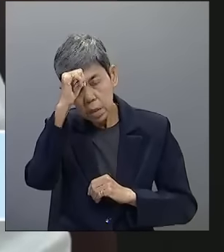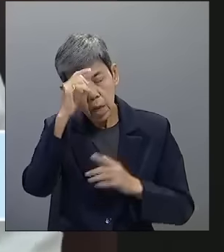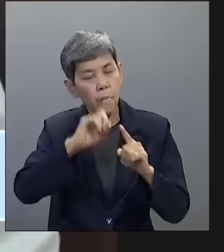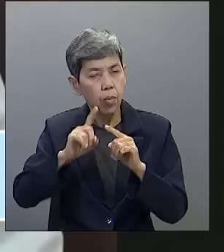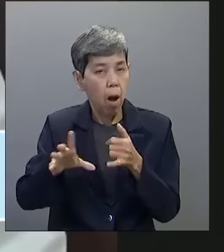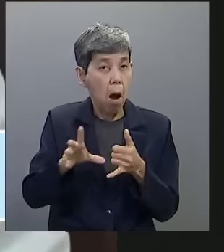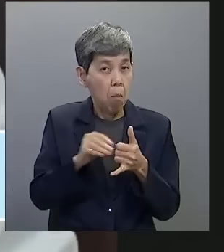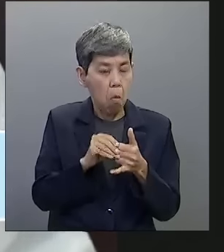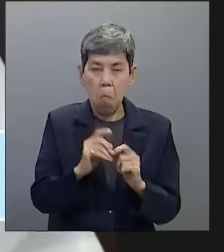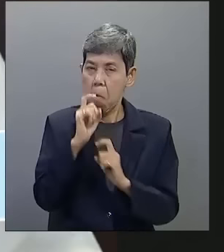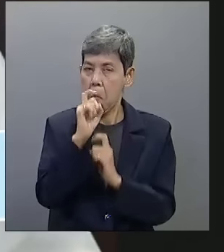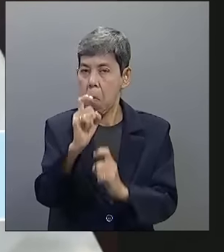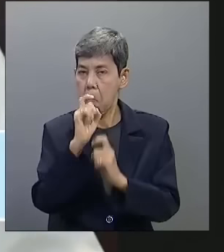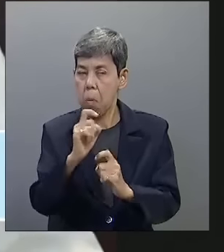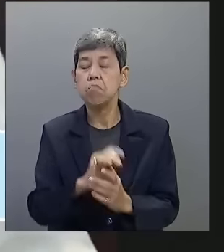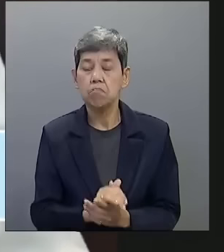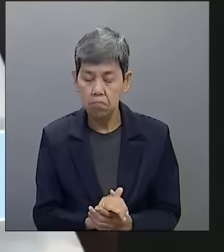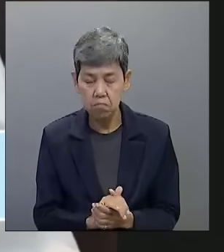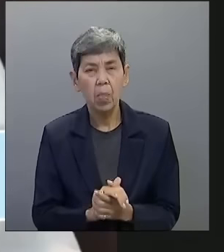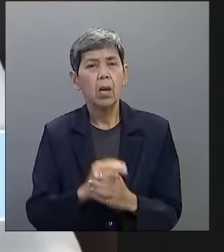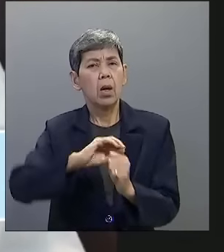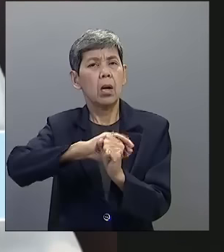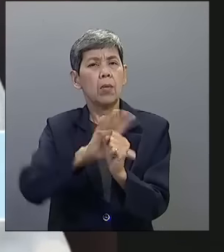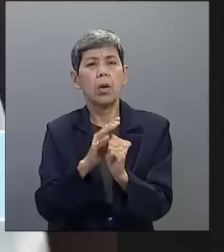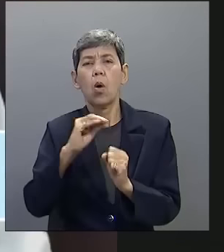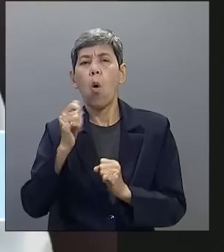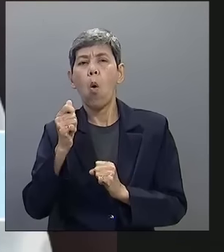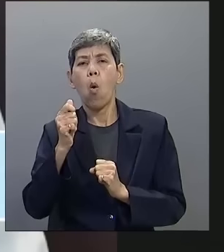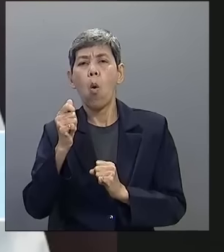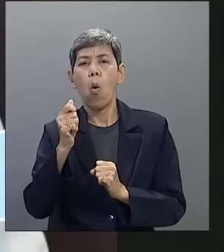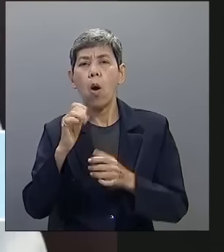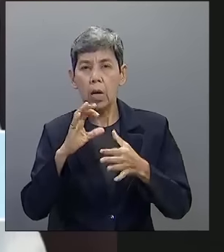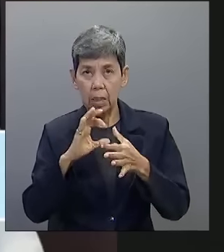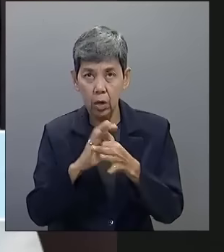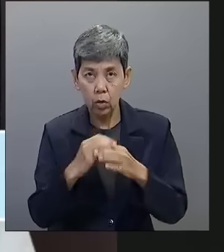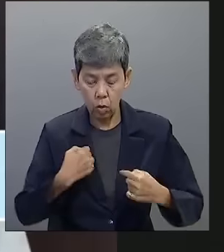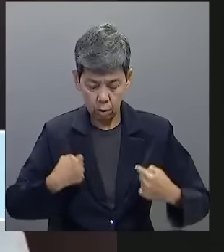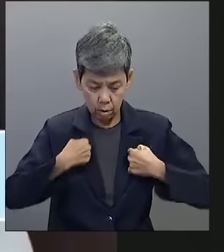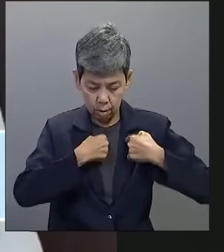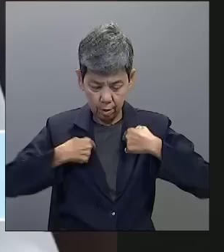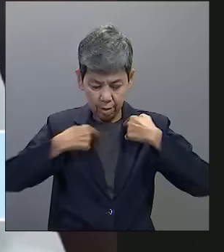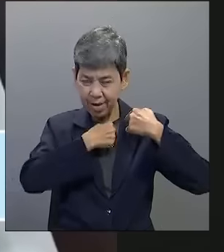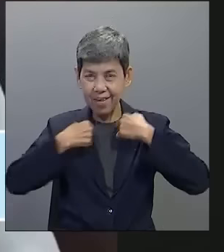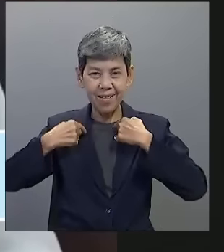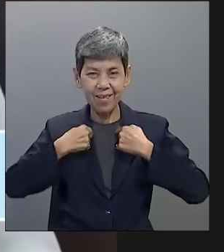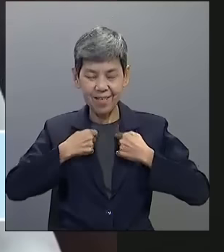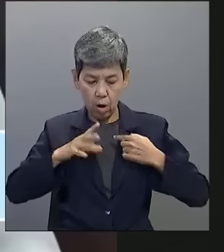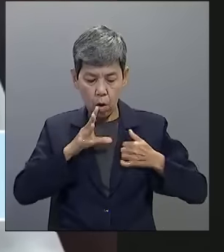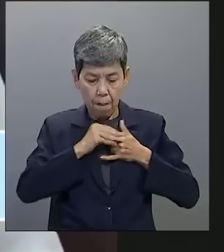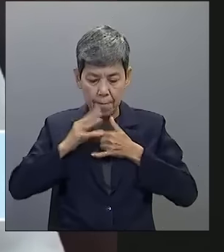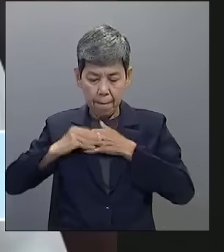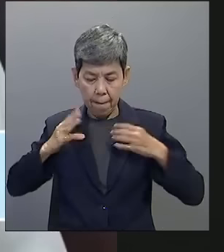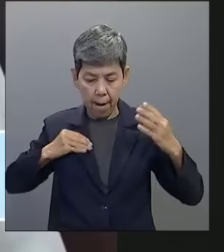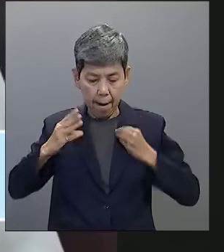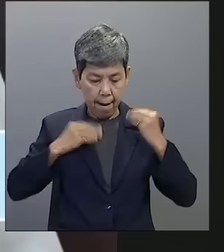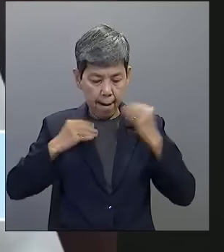ซึ่งค่อนข้างอันตรายนะครับในขณะที่โอมิครอนเนี่ยจะไปติดส่วนบนแล้วก็อาการเนี่ยตอนหลังเนี่ยจะ